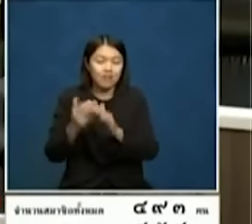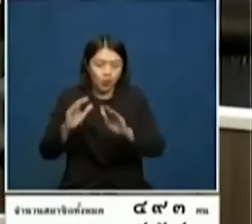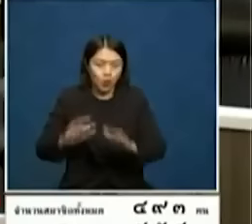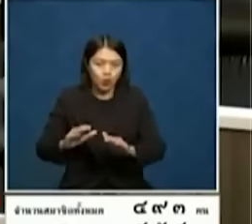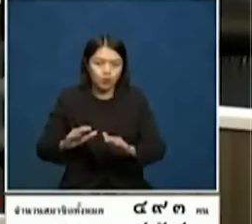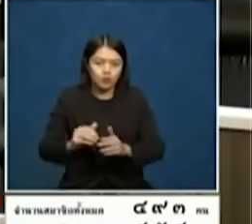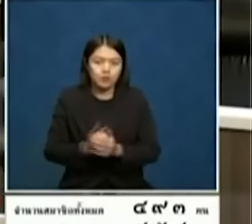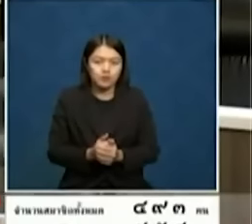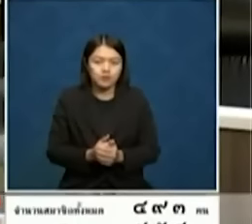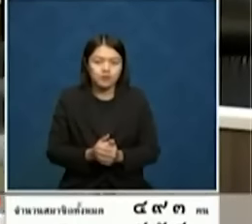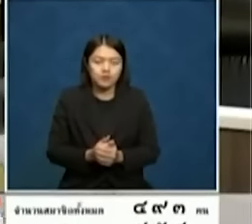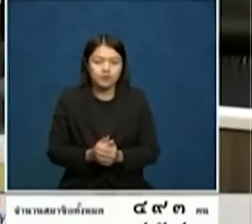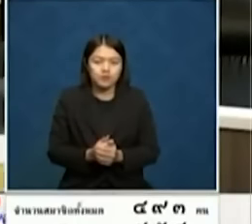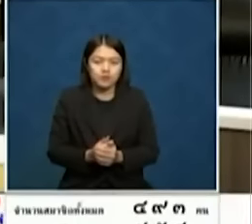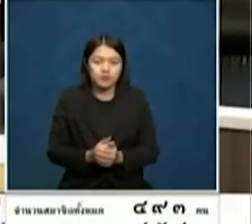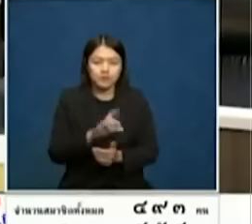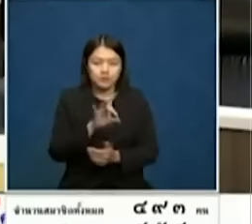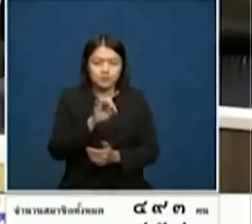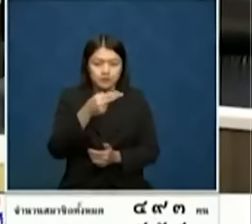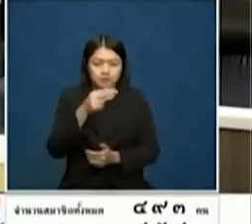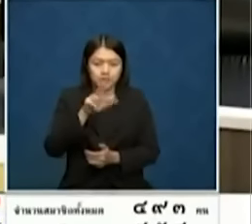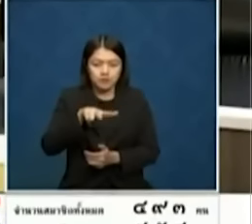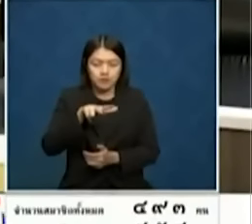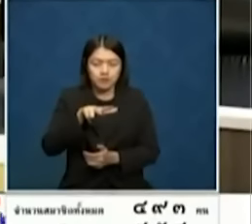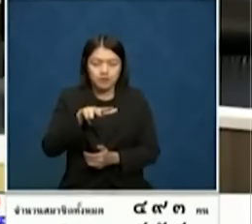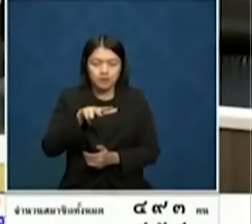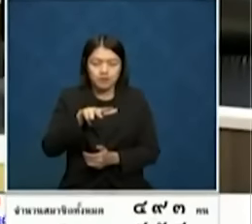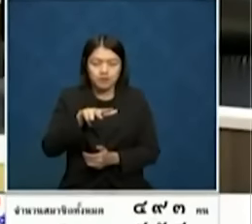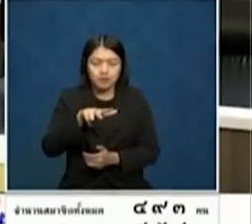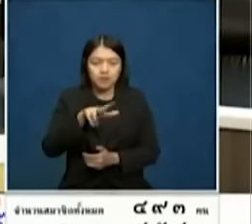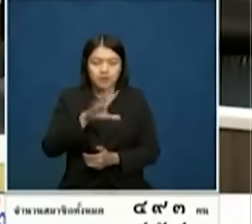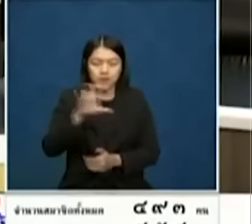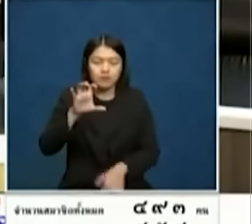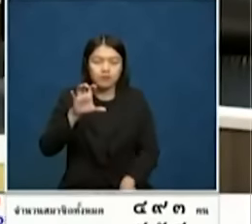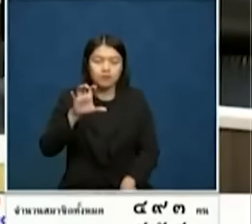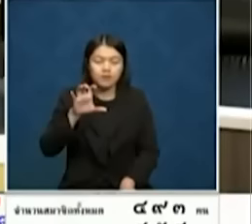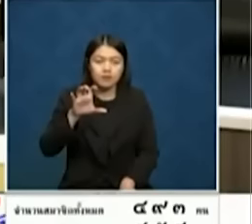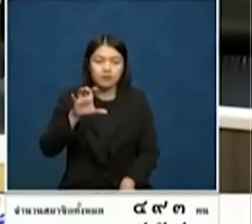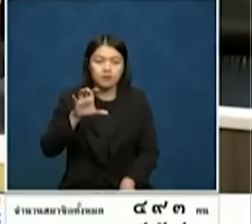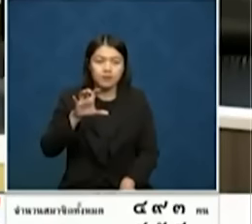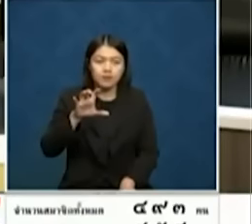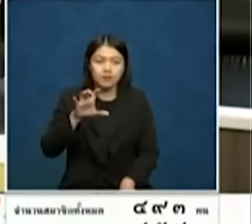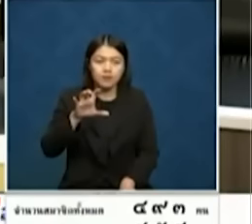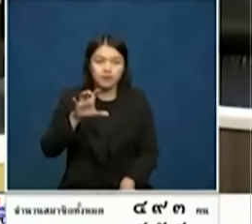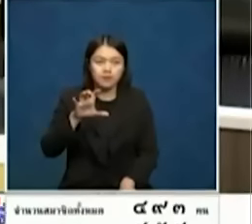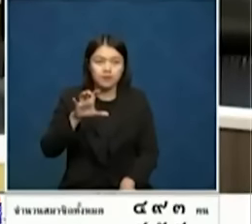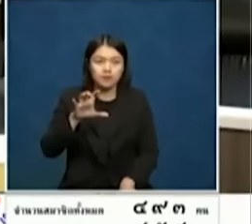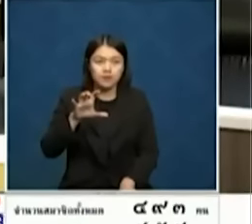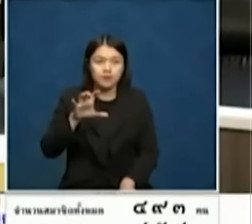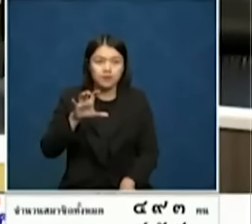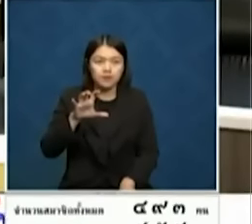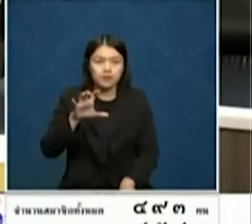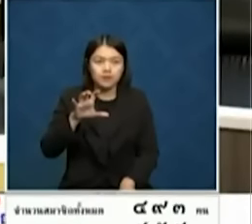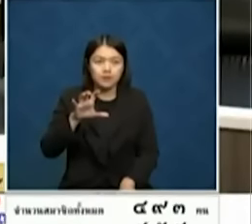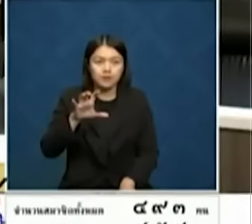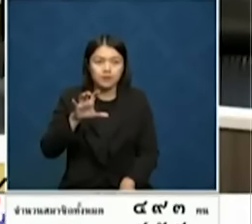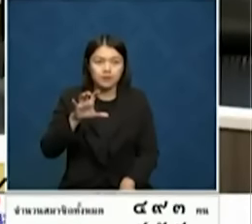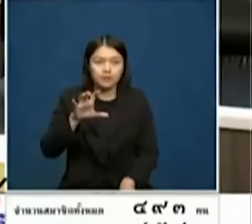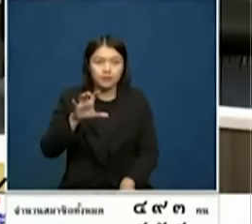สะท้อนถึงการไม่เตรียมตัวไม่ตั้งใจหรือเปล่านะแล้วก็สามการเน้นลีลามากกว่าเนื้อหาเหมือนสร้างคอนเท